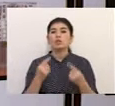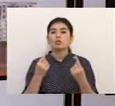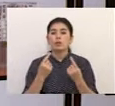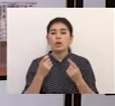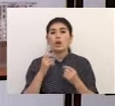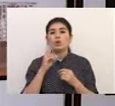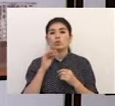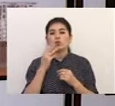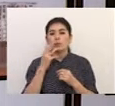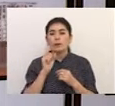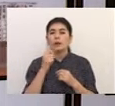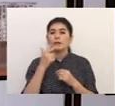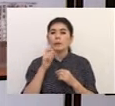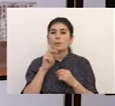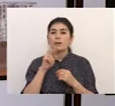va qo'shma gaplar.